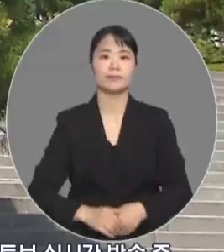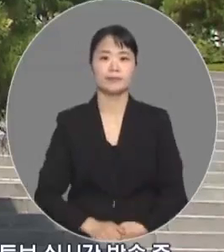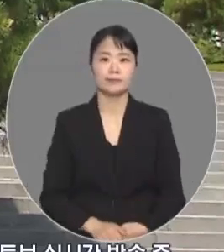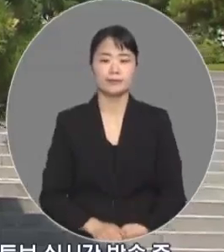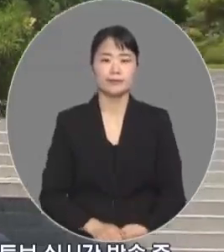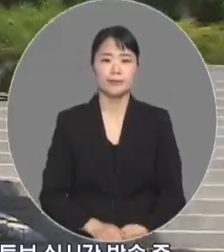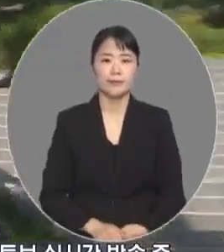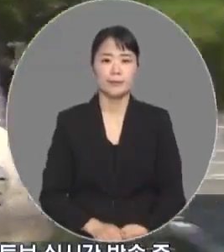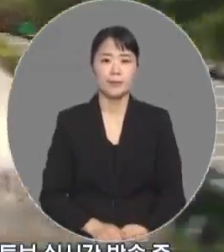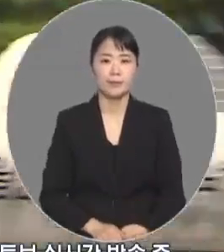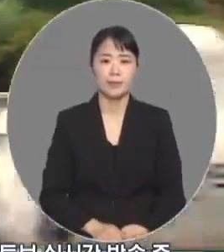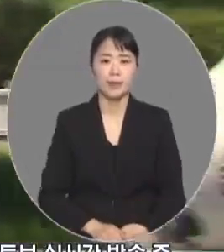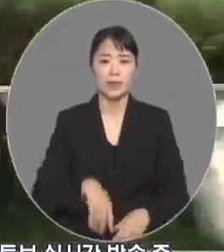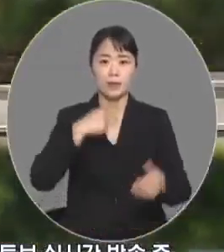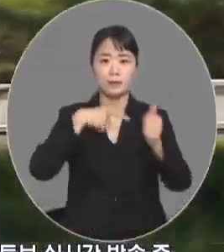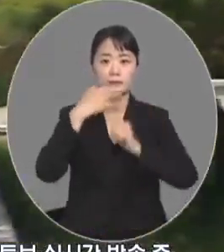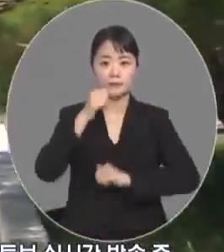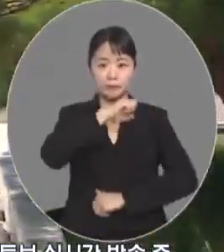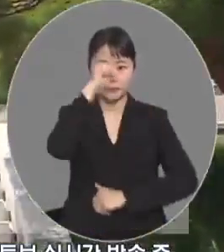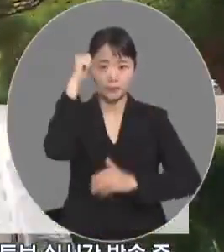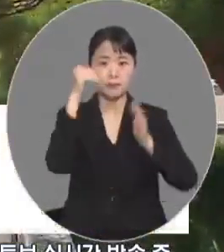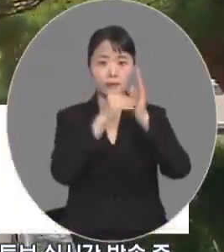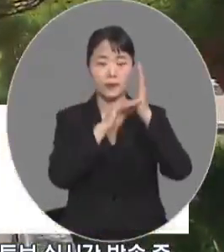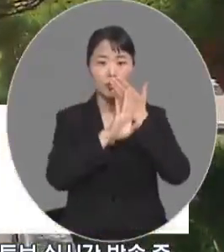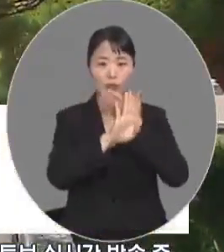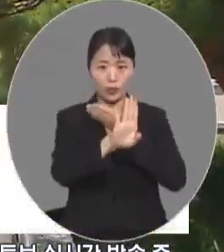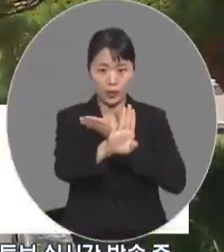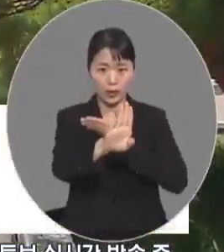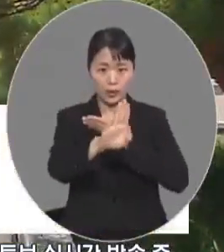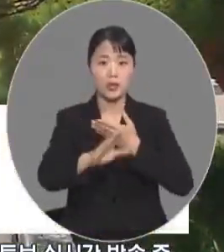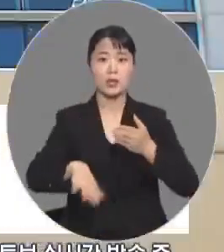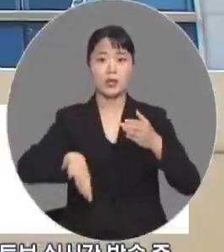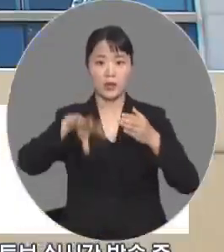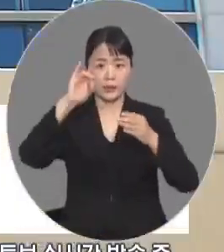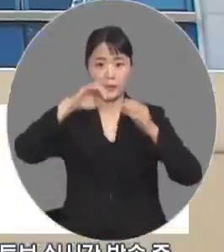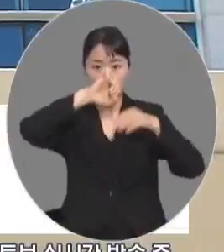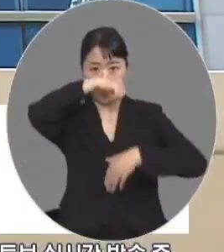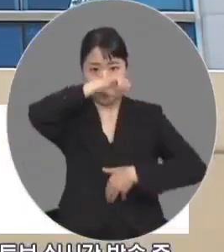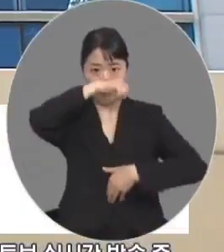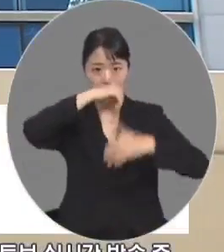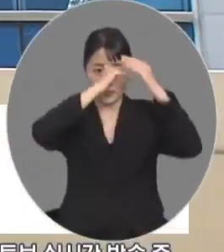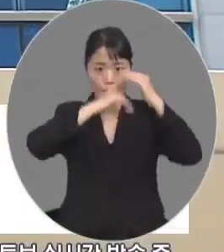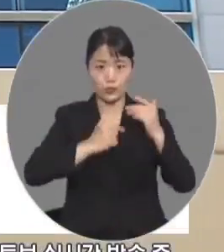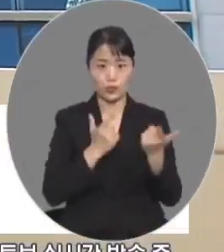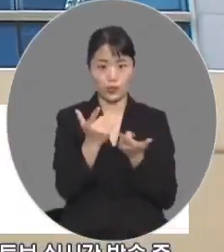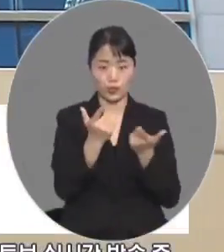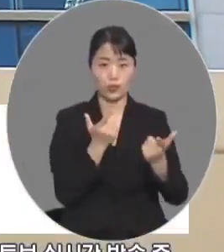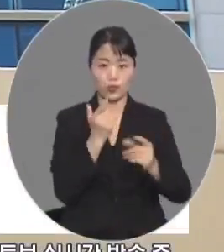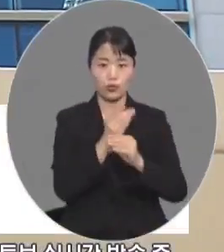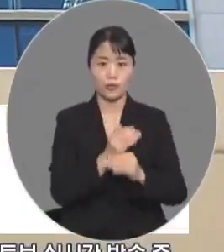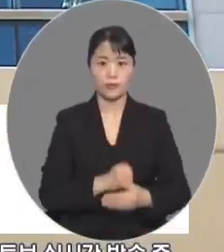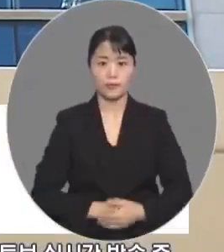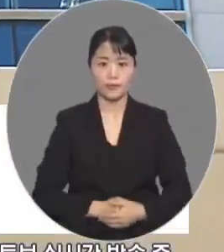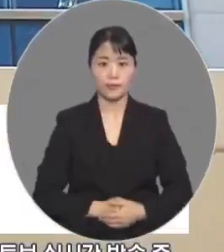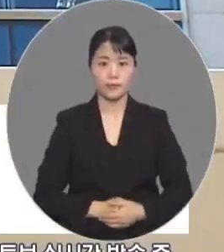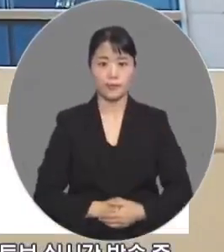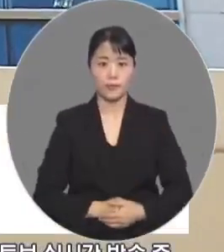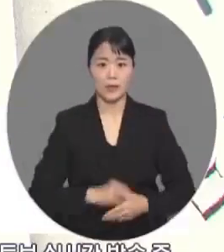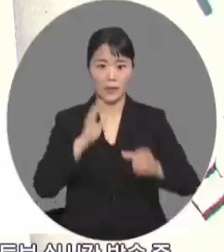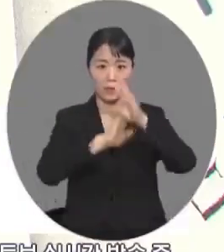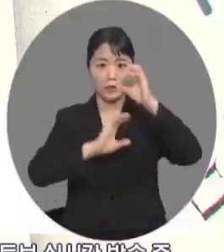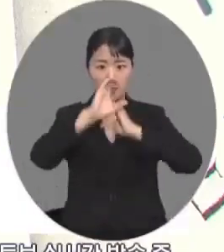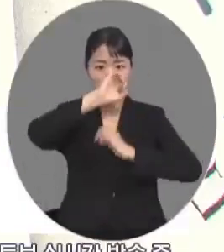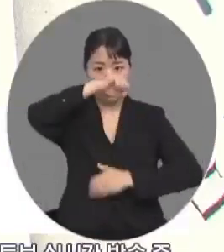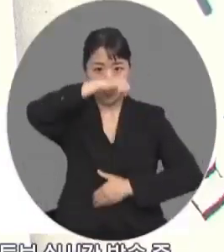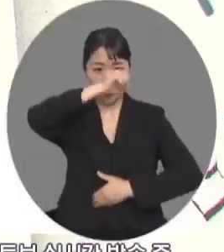울산시 교육청이 천창수 교육감 당선 이후 첫 추경 예산안 편성 절차를 시작했습니다. 울산시는 이미 추경 예산안을 편성해 4월